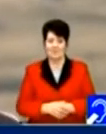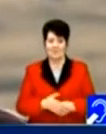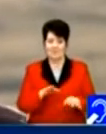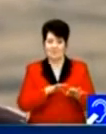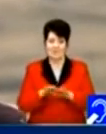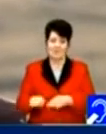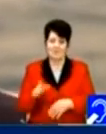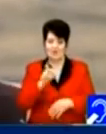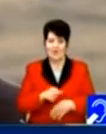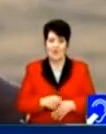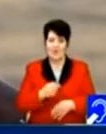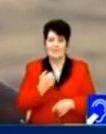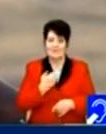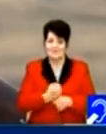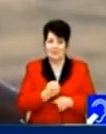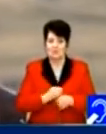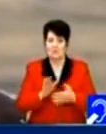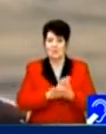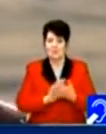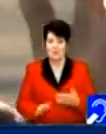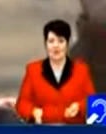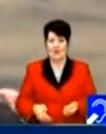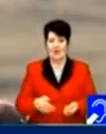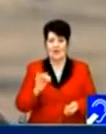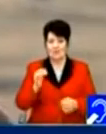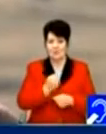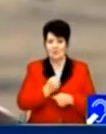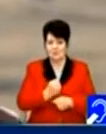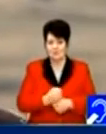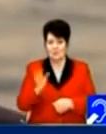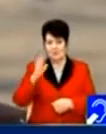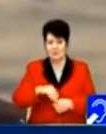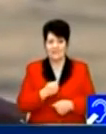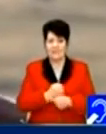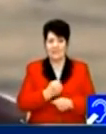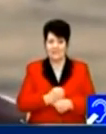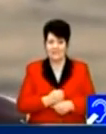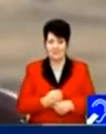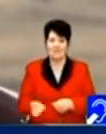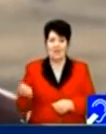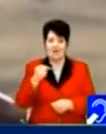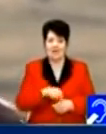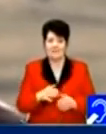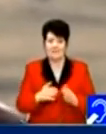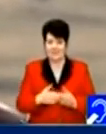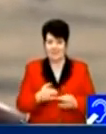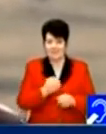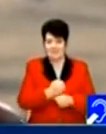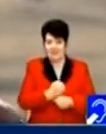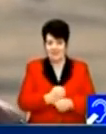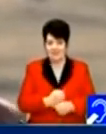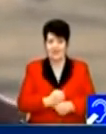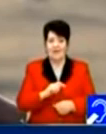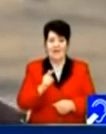lumea. Trebuie să dovedești și curat, să te îmbraci frumușel, să te duci la serviciu. Și acasă să vii să faci lucrurile cele. Ați văzut